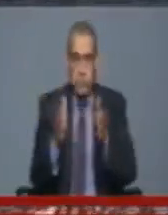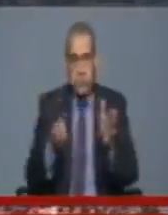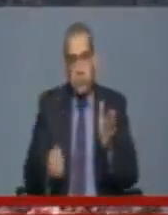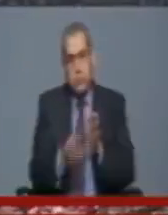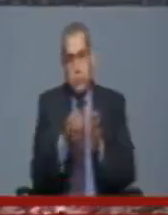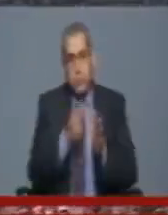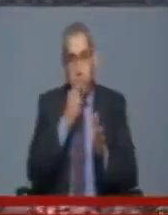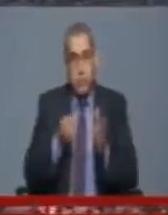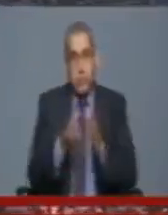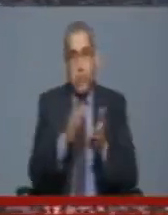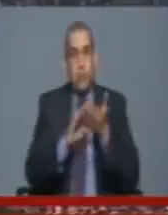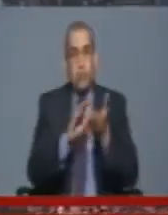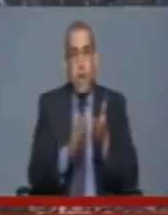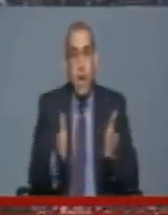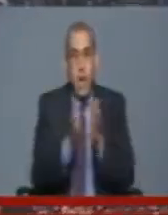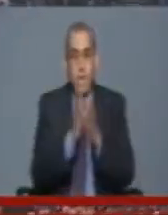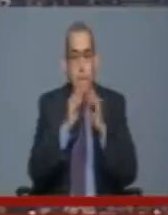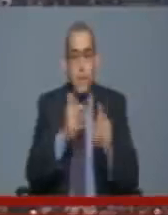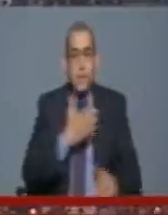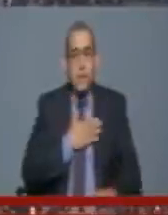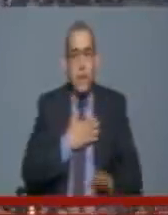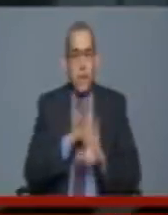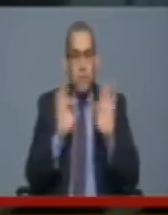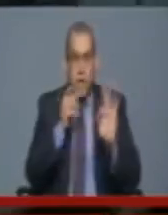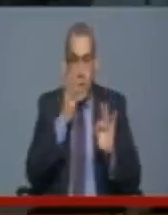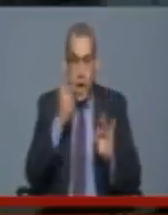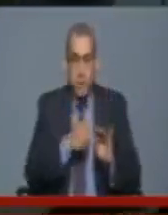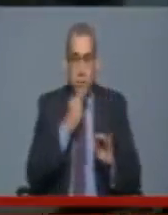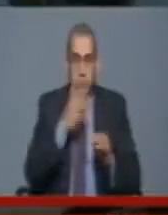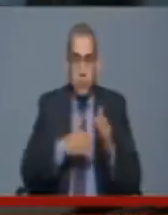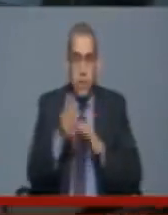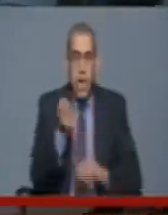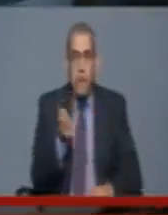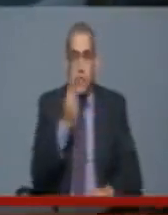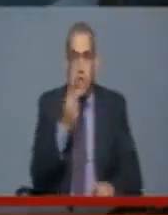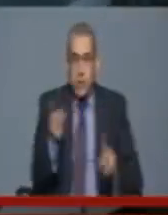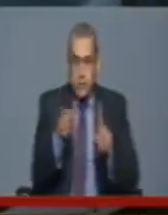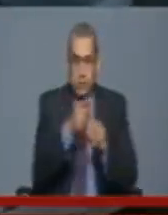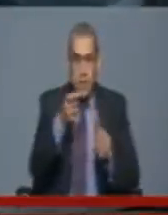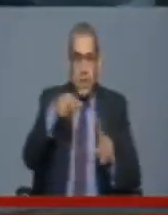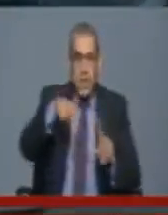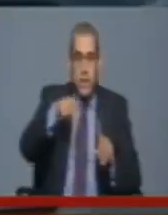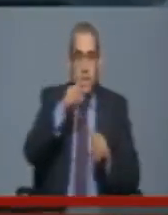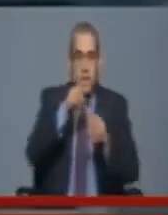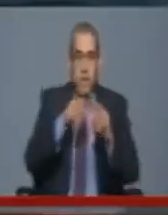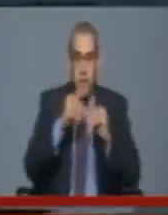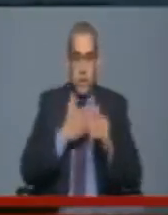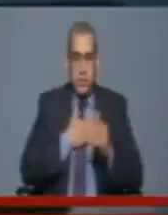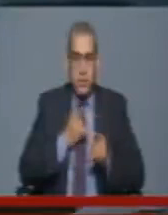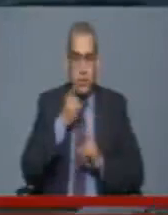من مساعدات مصرية خالصة وصل ما بين 75 إلى 80%.